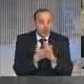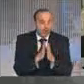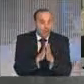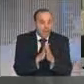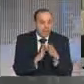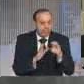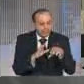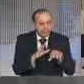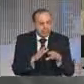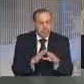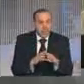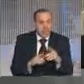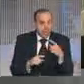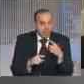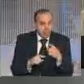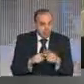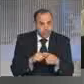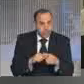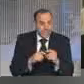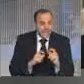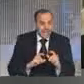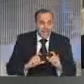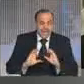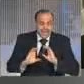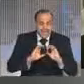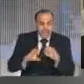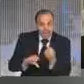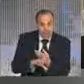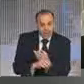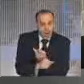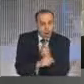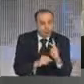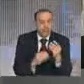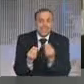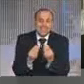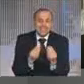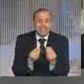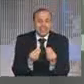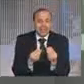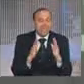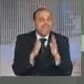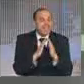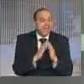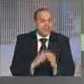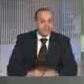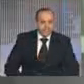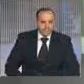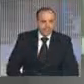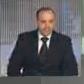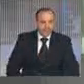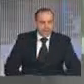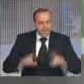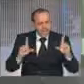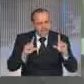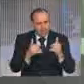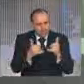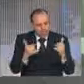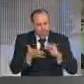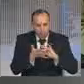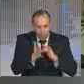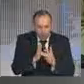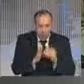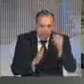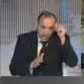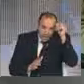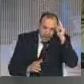محليه وبالتالي ايصال المعلومه على العنف السياسي الى المنازل وسائل الاعلام واهميتها في نبذ